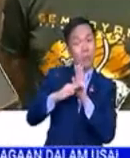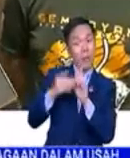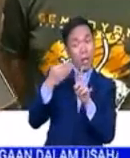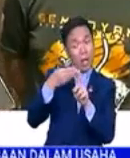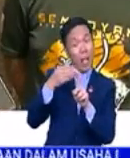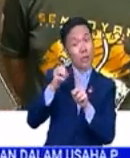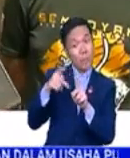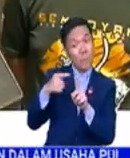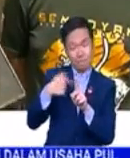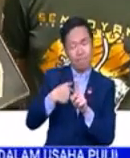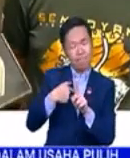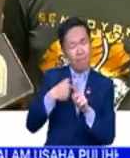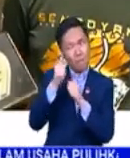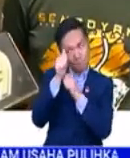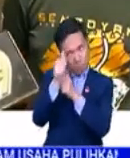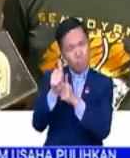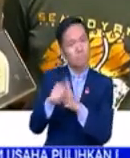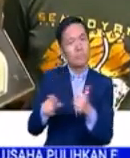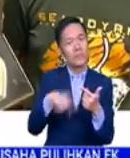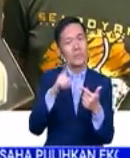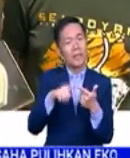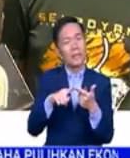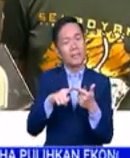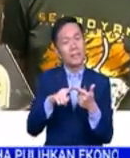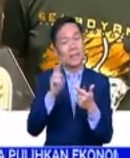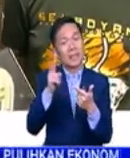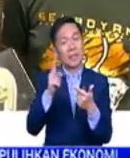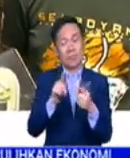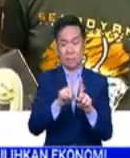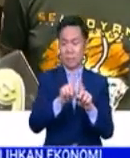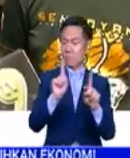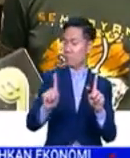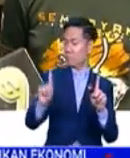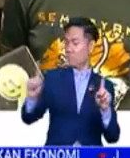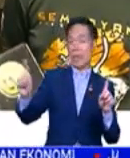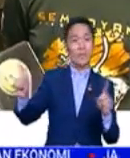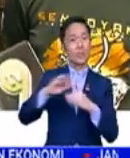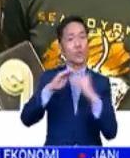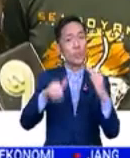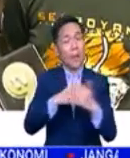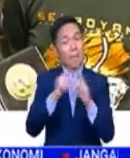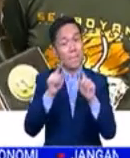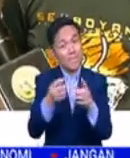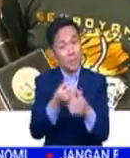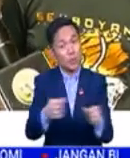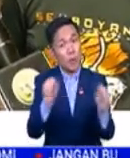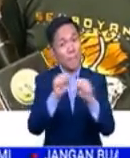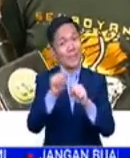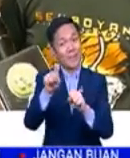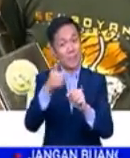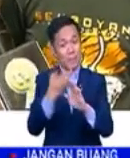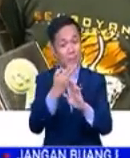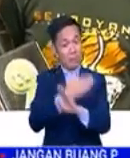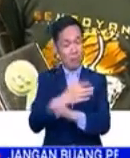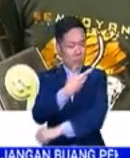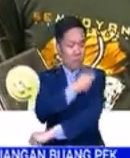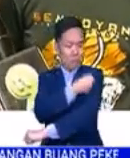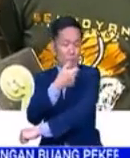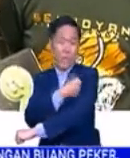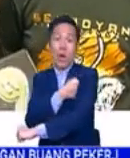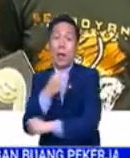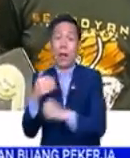penjarakan, dengan juga semua yang boleh masuk ke surau mesti dah ada 2 dos vaksin